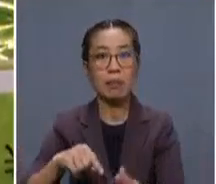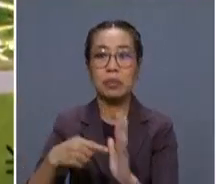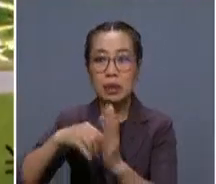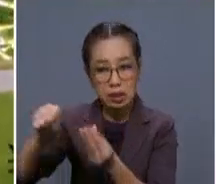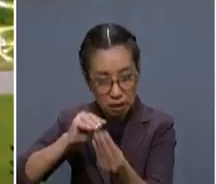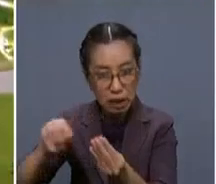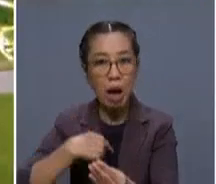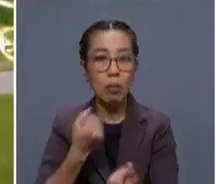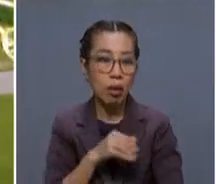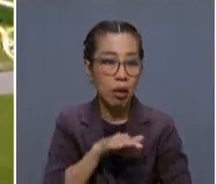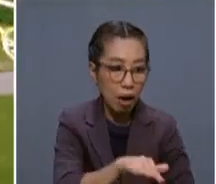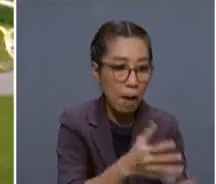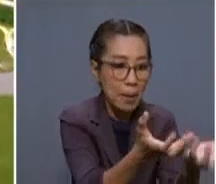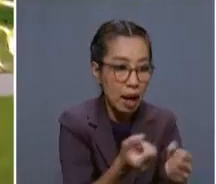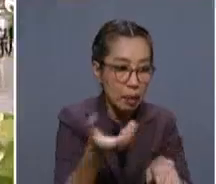ถ้าเราบ้างแล้วก็ส่งให้กับลูกค้าตามจุดนัดภพต่างๆแล้วอย่างที่บอกครับว่าเงินค่าจ้างเนี่ยนำไปใช้จ่ายเที่ยวเตร่เอาไปแต่งรถบ้างนะครับเดี๋ยวตอนนี้ก็อยู่ระหว่างการสอบสวนขยายผลจับกุมคนที่ร่วมขบวนการและคนที่อยู่เบื้องหลังมาดำเนินคดีต่อแฮะ